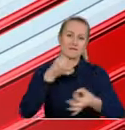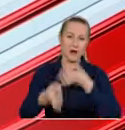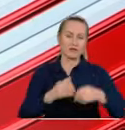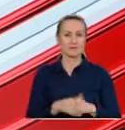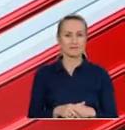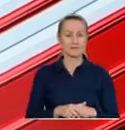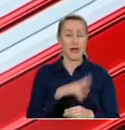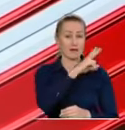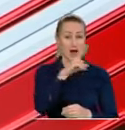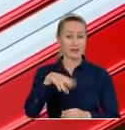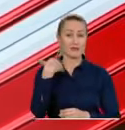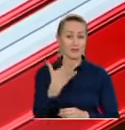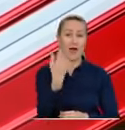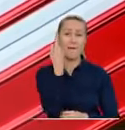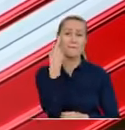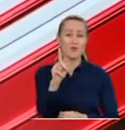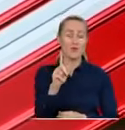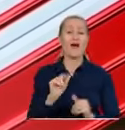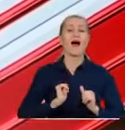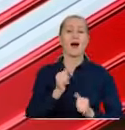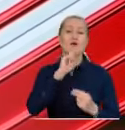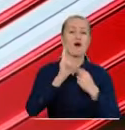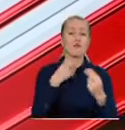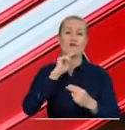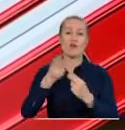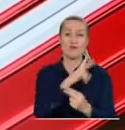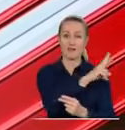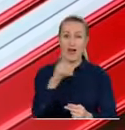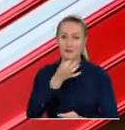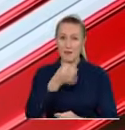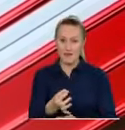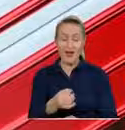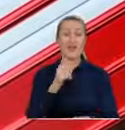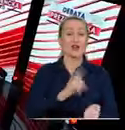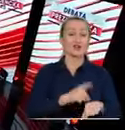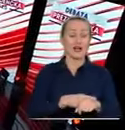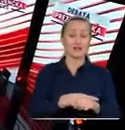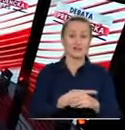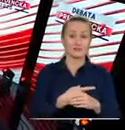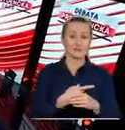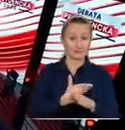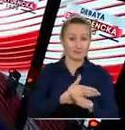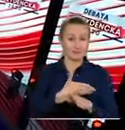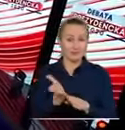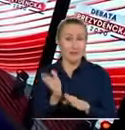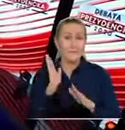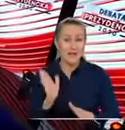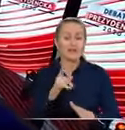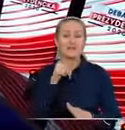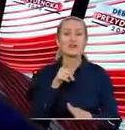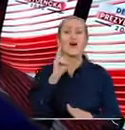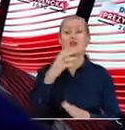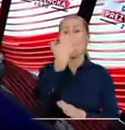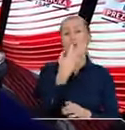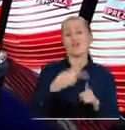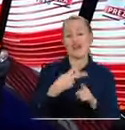miał 1 minutę na odpowiedź w każdej rundzie oczywiście. Upływający czas odpowiedzi będą mogli państwo przed telewizorami